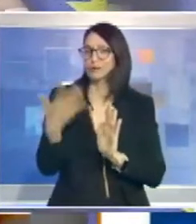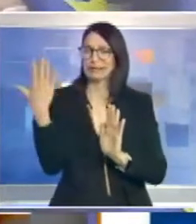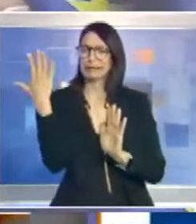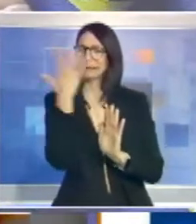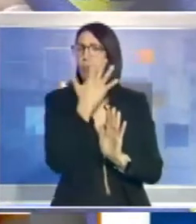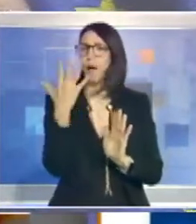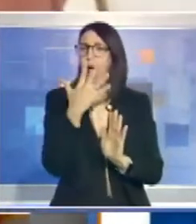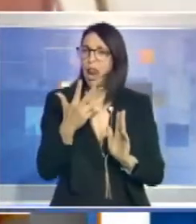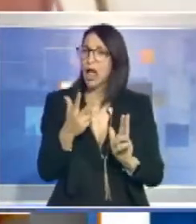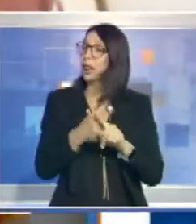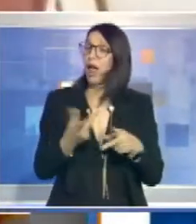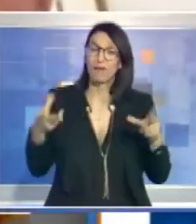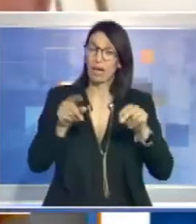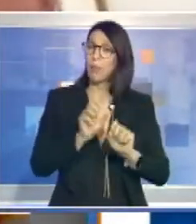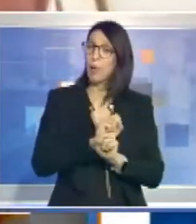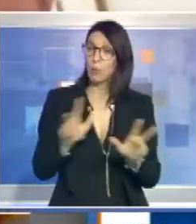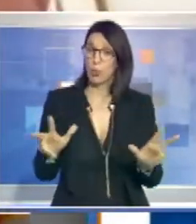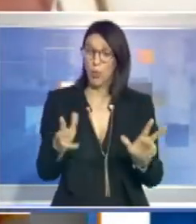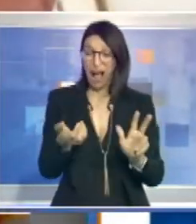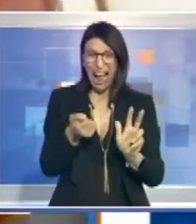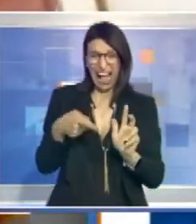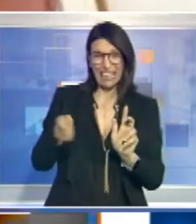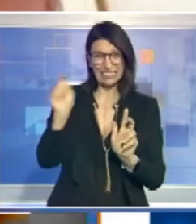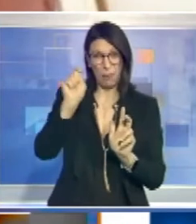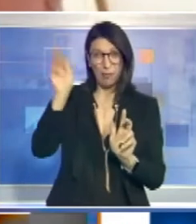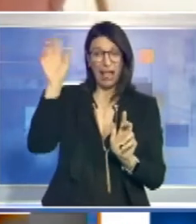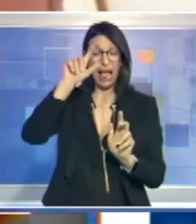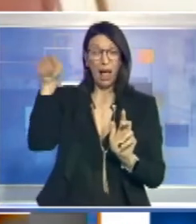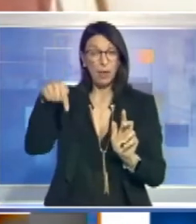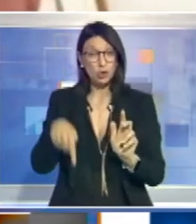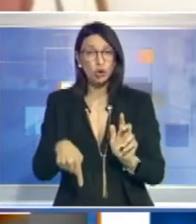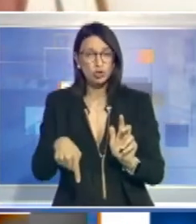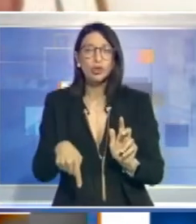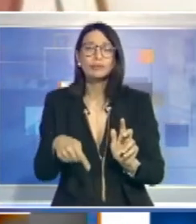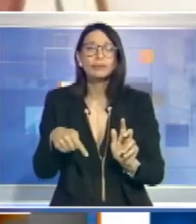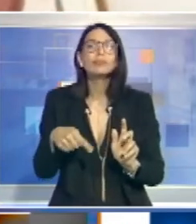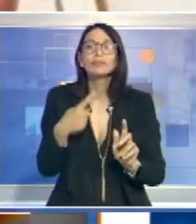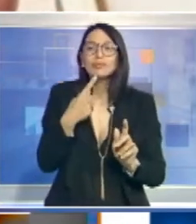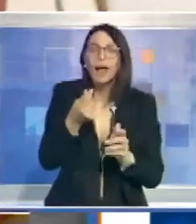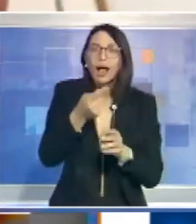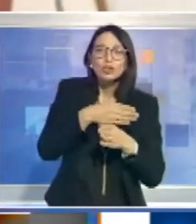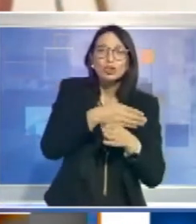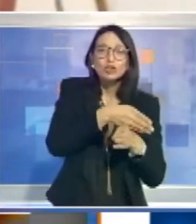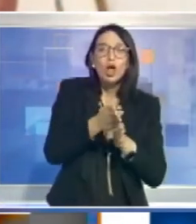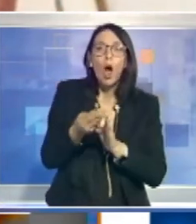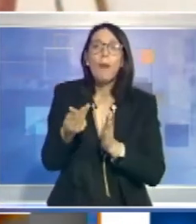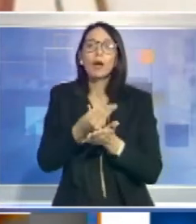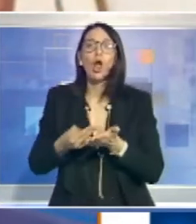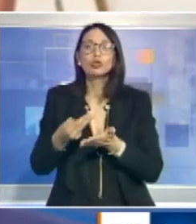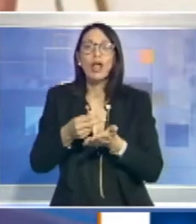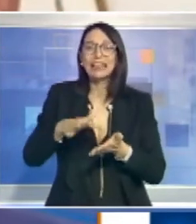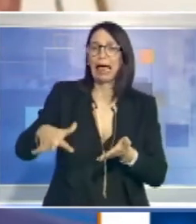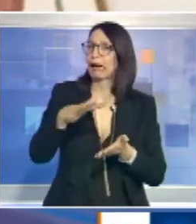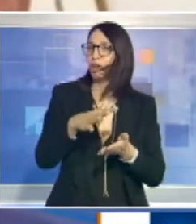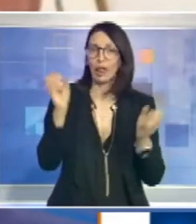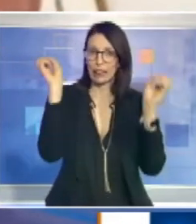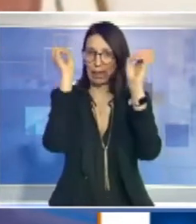errore da non ripetere. La cassa, quella cassa, ignorava la logica della distribuzione dei progetti territoriali a